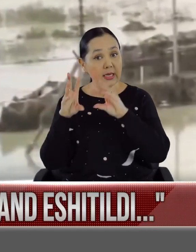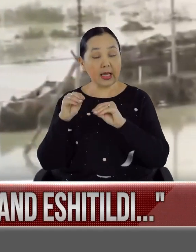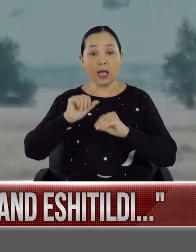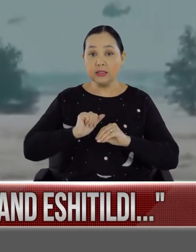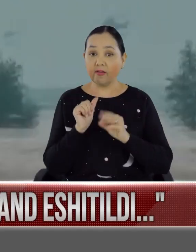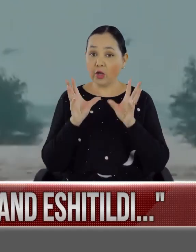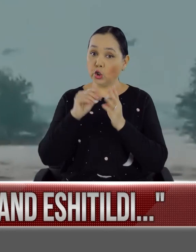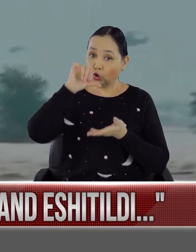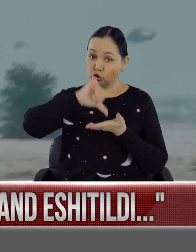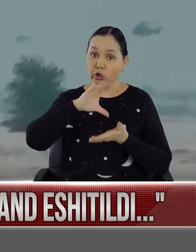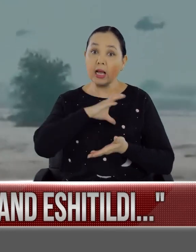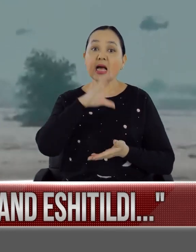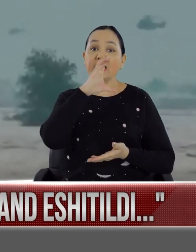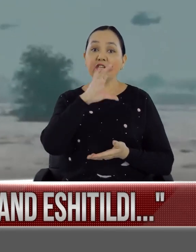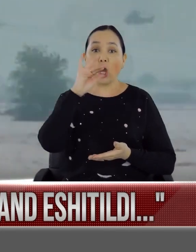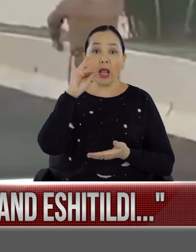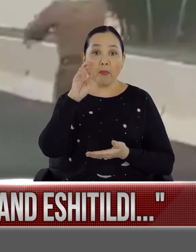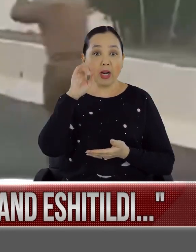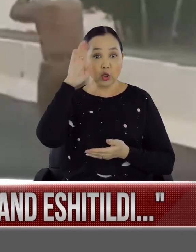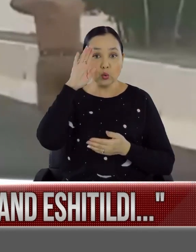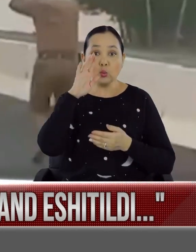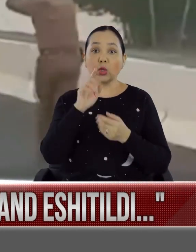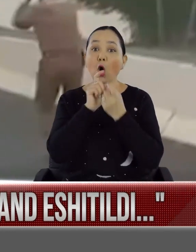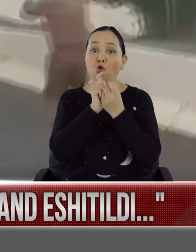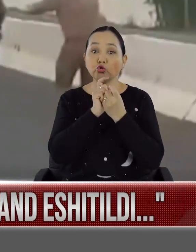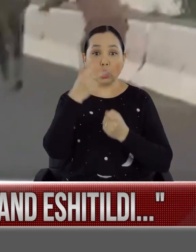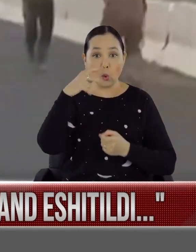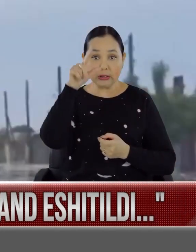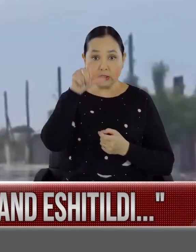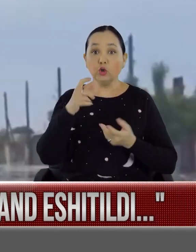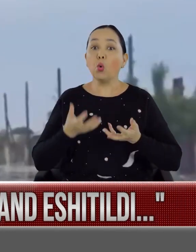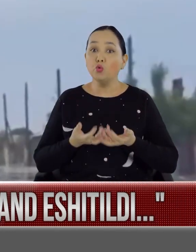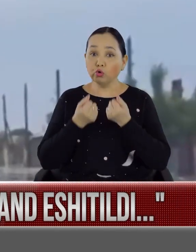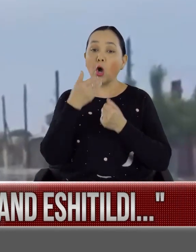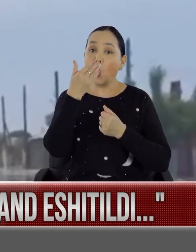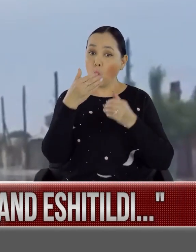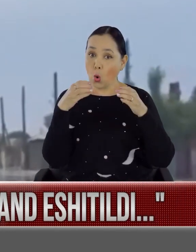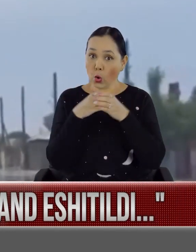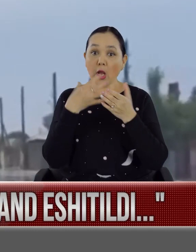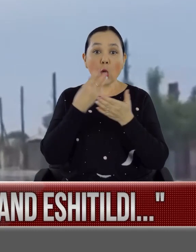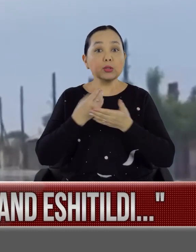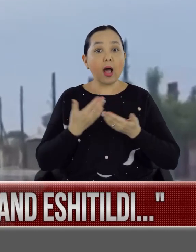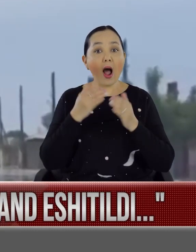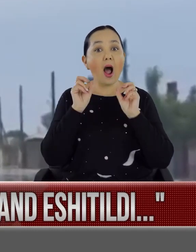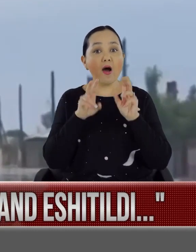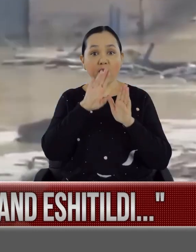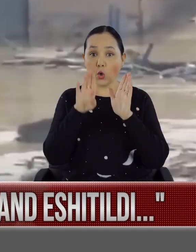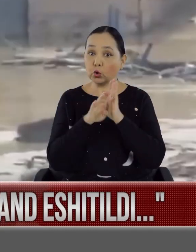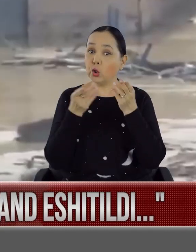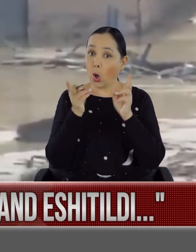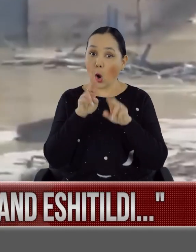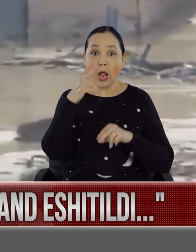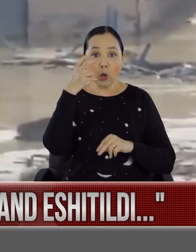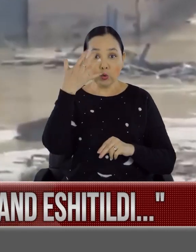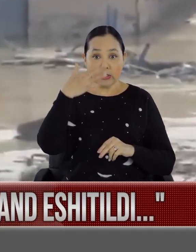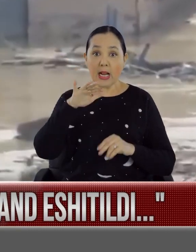ishtirok etdi. Sanjar Ibrahimov suvda o'lim bilan kurashayotgan 30 kishini qutqardi. U va uning guruhi o'z hayotini xavf ostiga qo'yib,